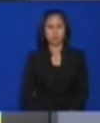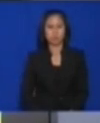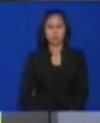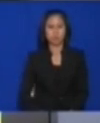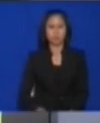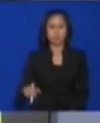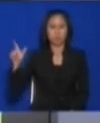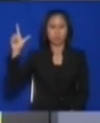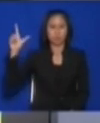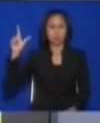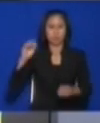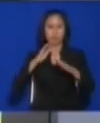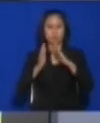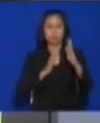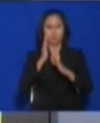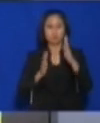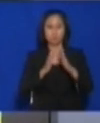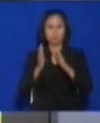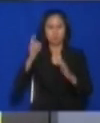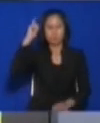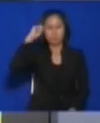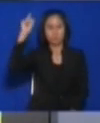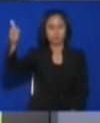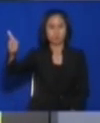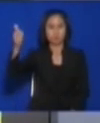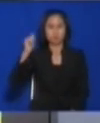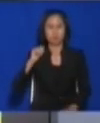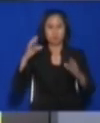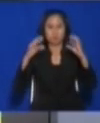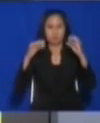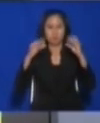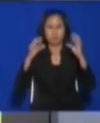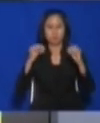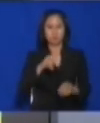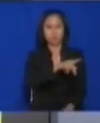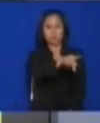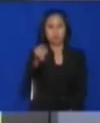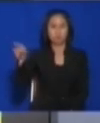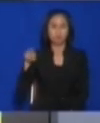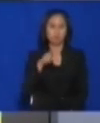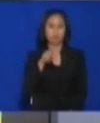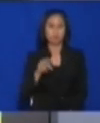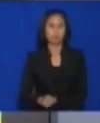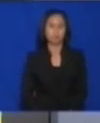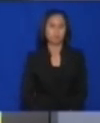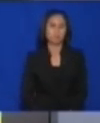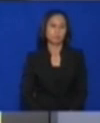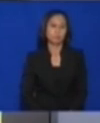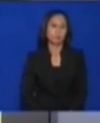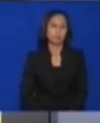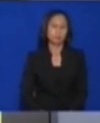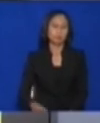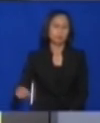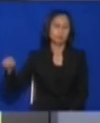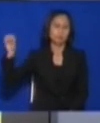potensi anak muda 8 membangun komunikasi dengan seluruh lapisan masyarakat dan 9 pembinaan dan fasilitas seniman